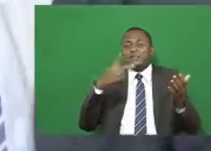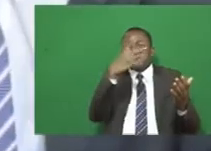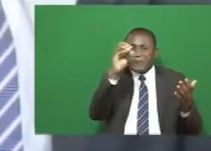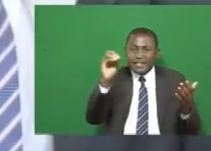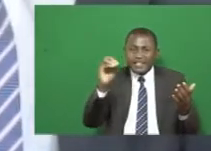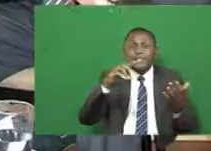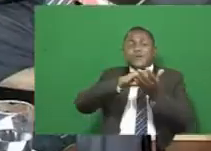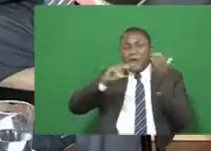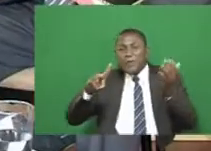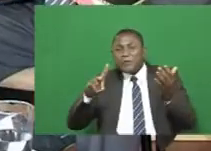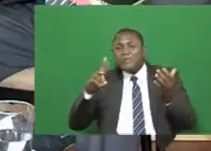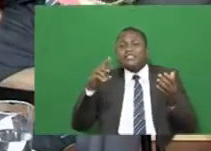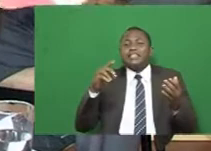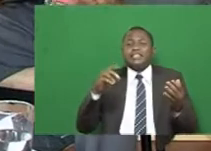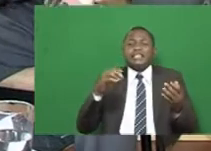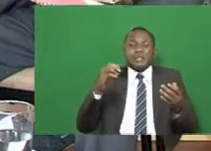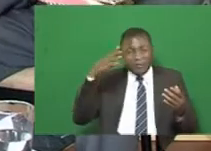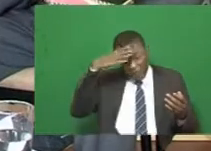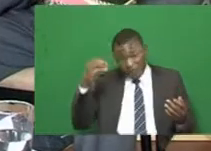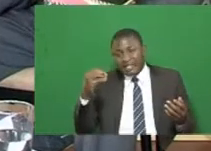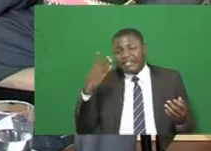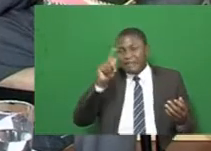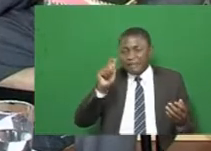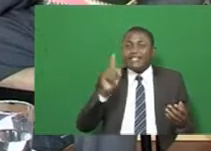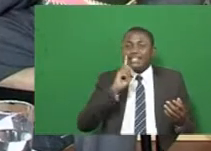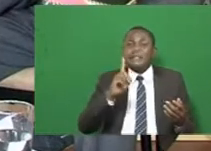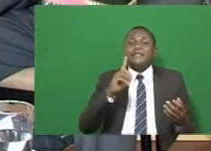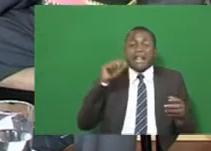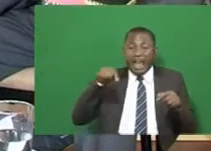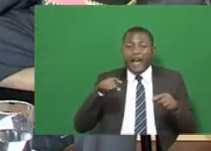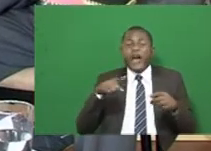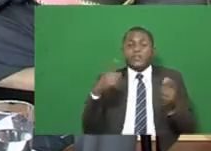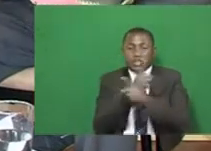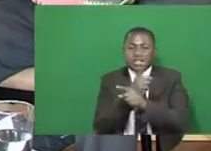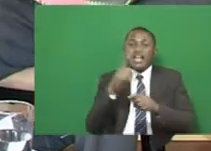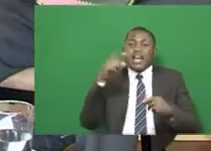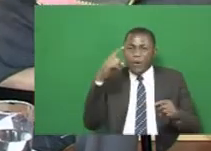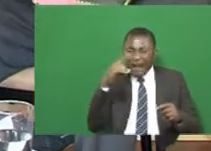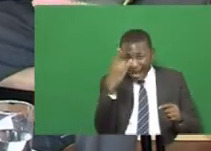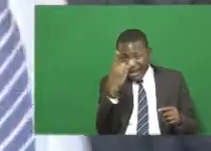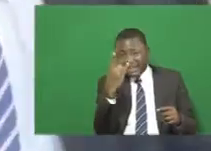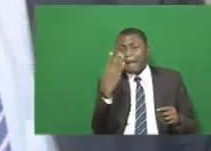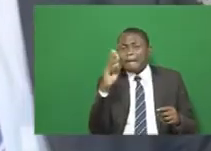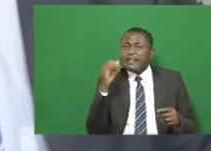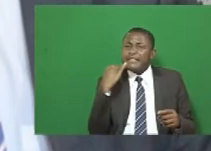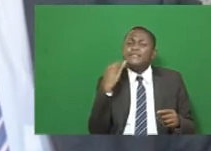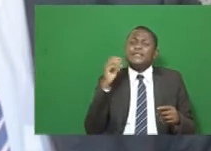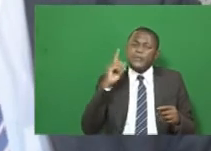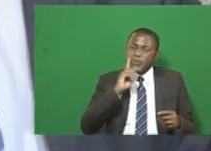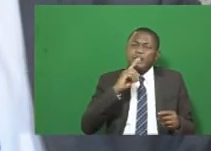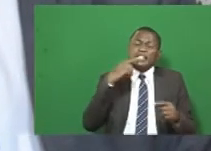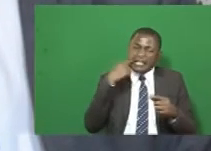Ipo pa kubvumidzwa hapo 100. Ehe. But wofamba ne 20. Ne 20. Hauna chaunombovhiringika. Saka ndopandiri kufunga kuti nai